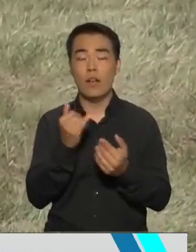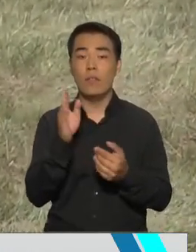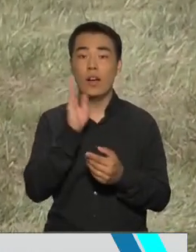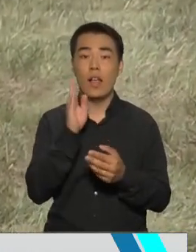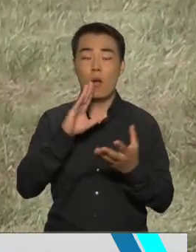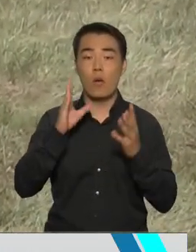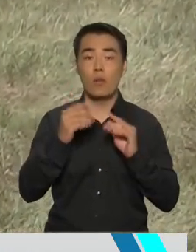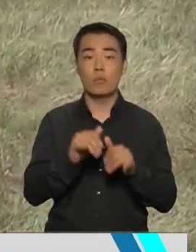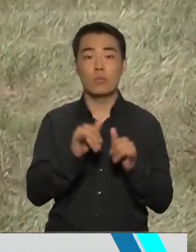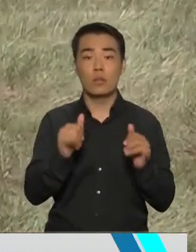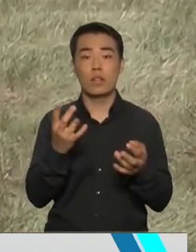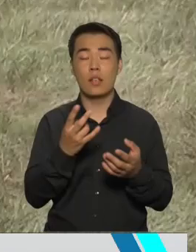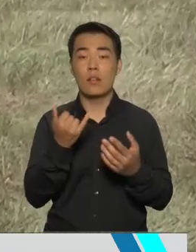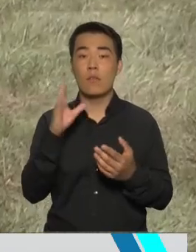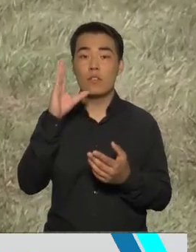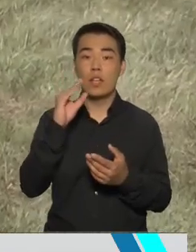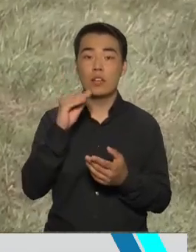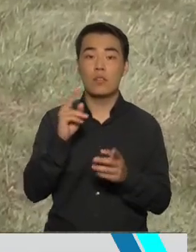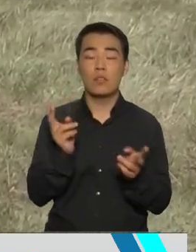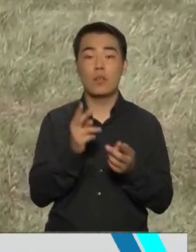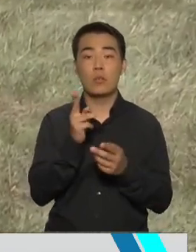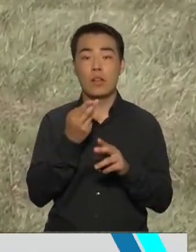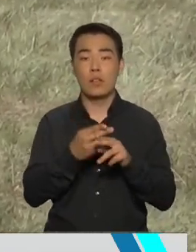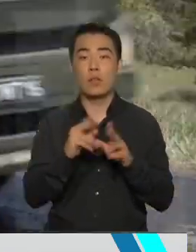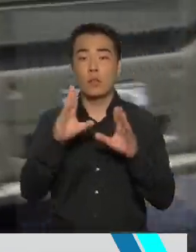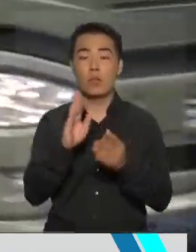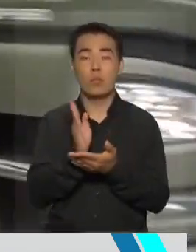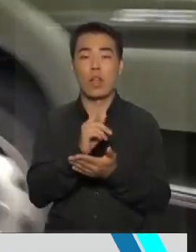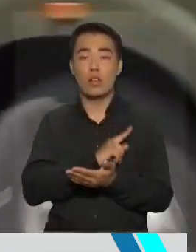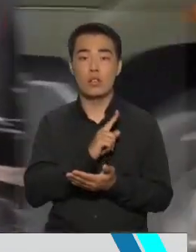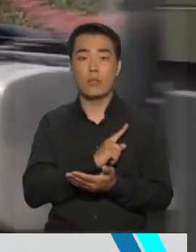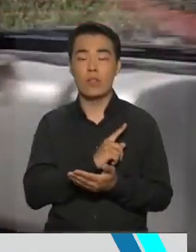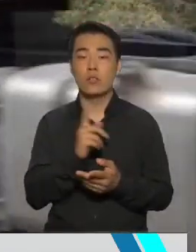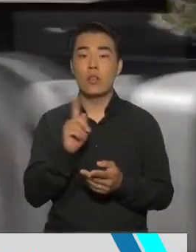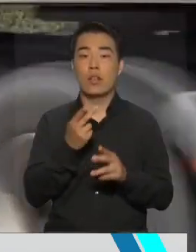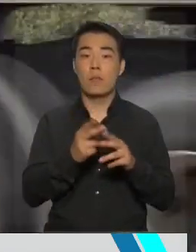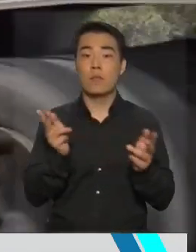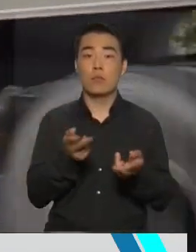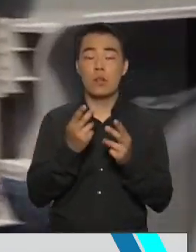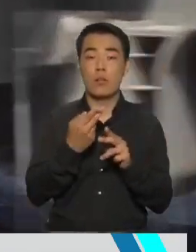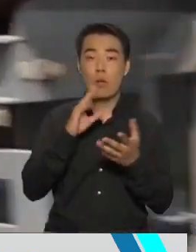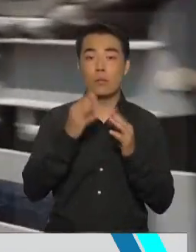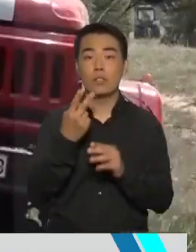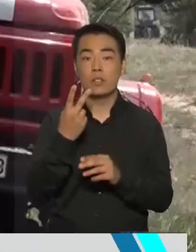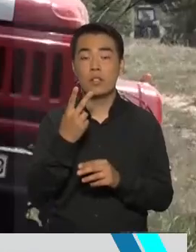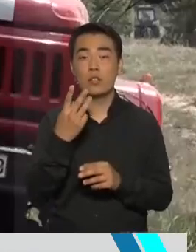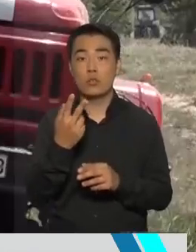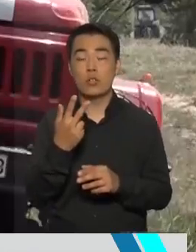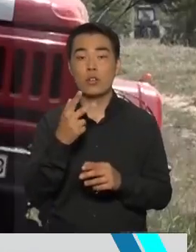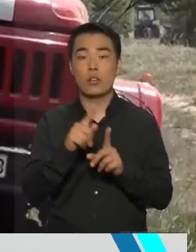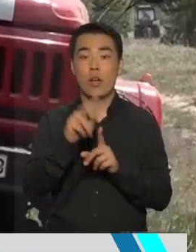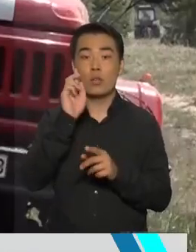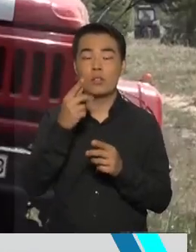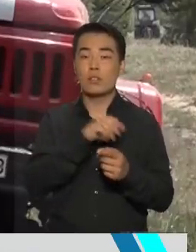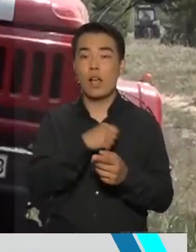жолақты кеңейту керек. Кешке қарай оқшаулаймыз деп үміттенеміз. Өрт ошағына жақын орналасқан 3 елді мекеннен 300-ге жуық адам